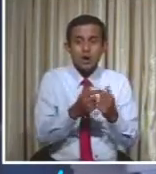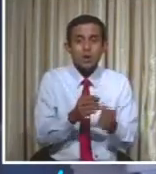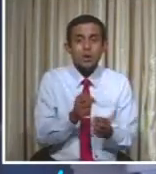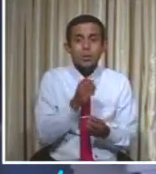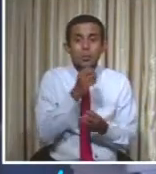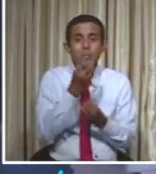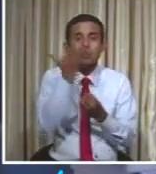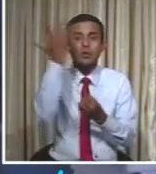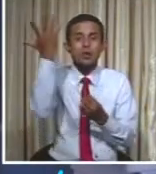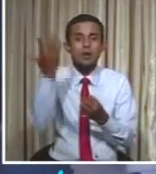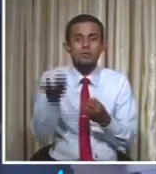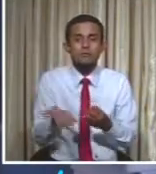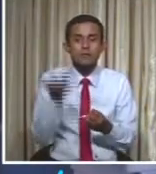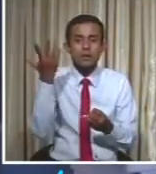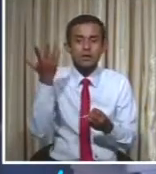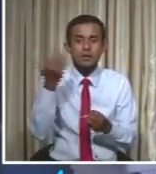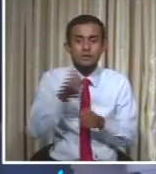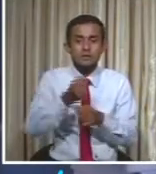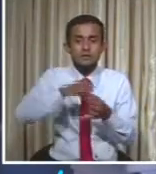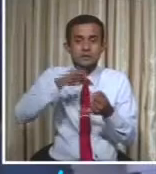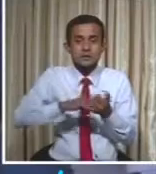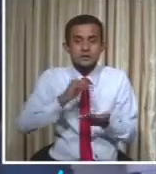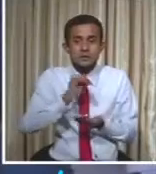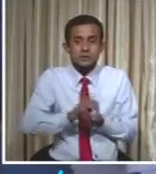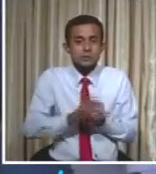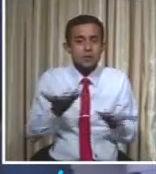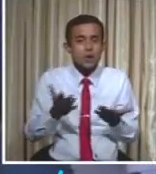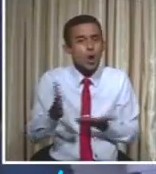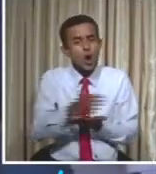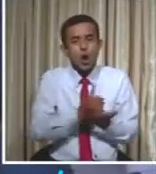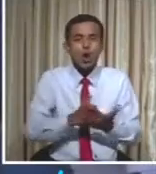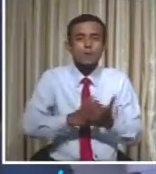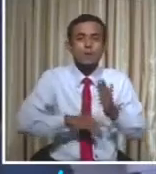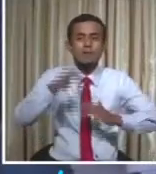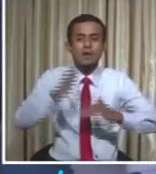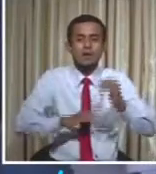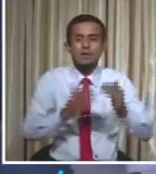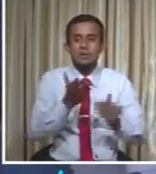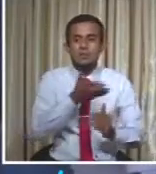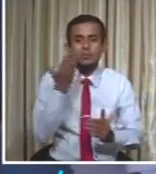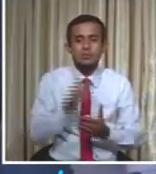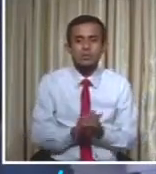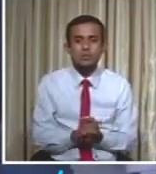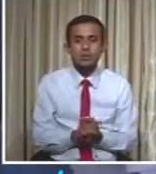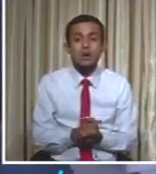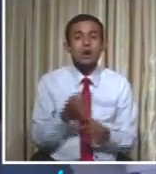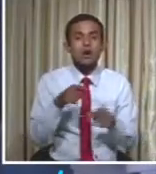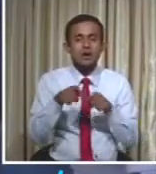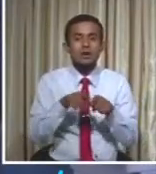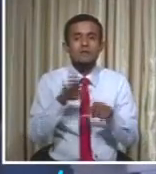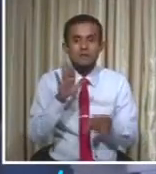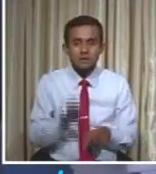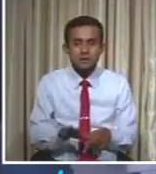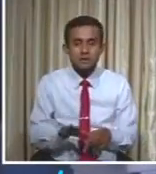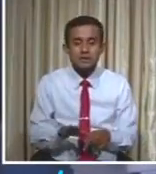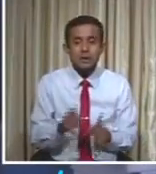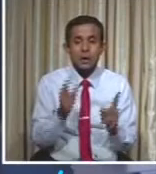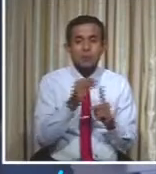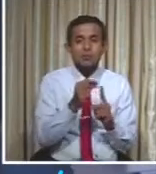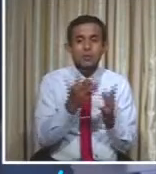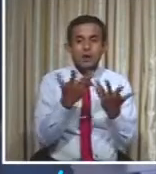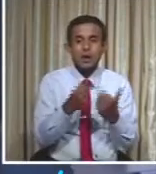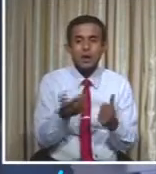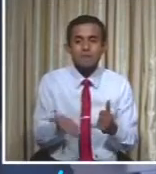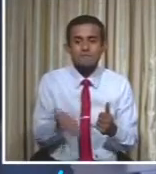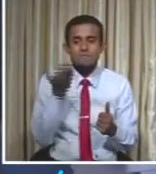වාෂ්පීකරණය හොඳින් සිදුවේ. සිලින්ඩරේ ගෑස් ඉතිරි නොවී සම්පූර්ණයෙන්ම පාවිච්චි කළ හැක. අන්න ඒ වගේ තත්ත්වයන් නිසා ප්‍රොපේන් සංයුතිය වැඩි